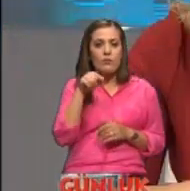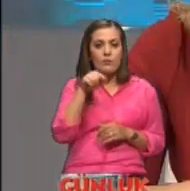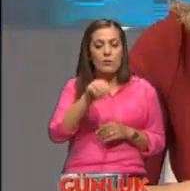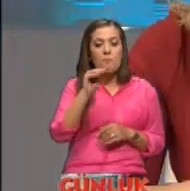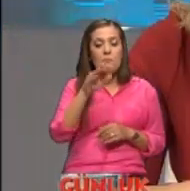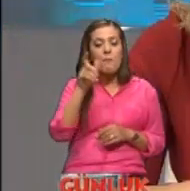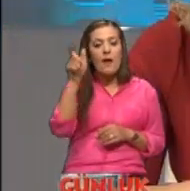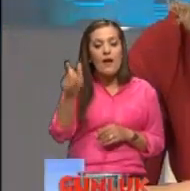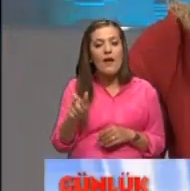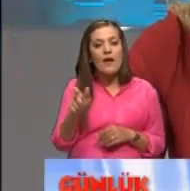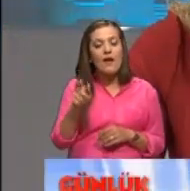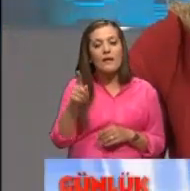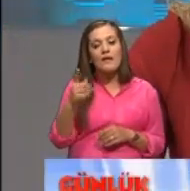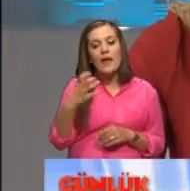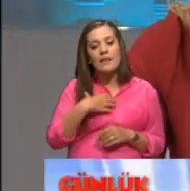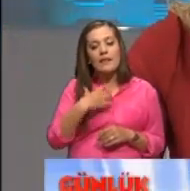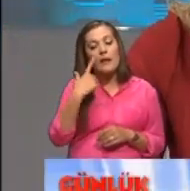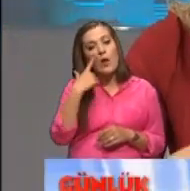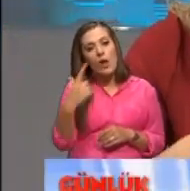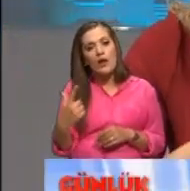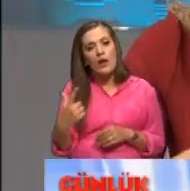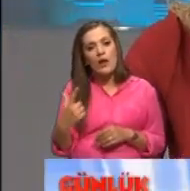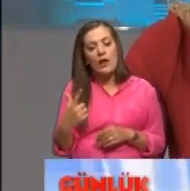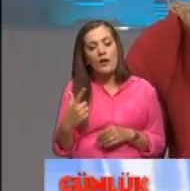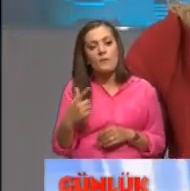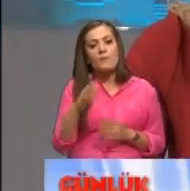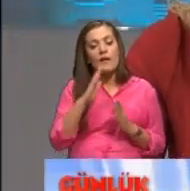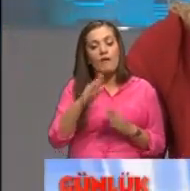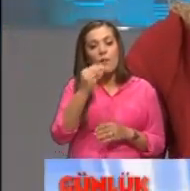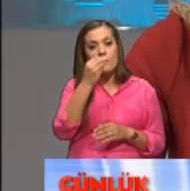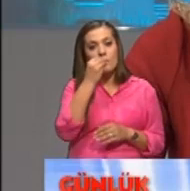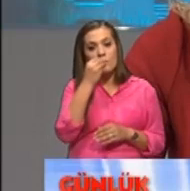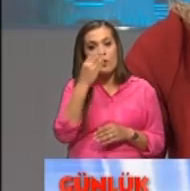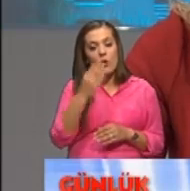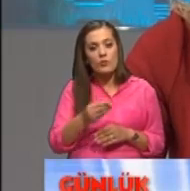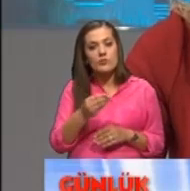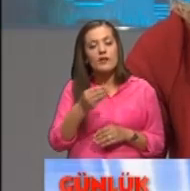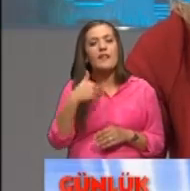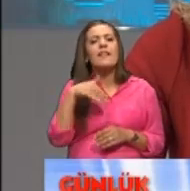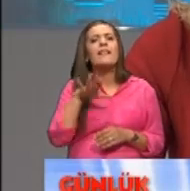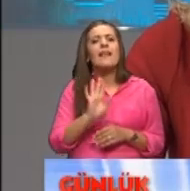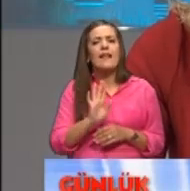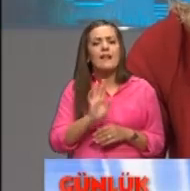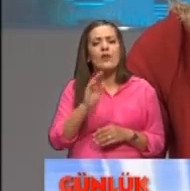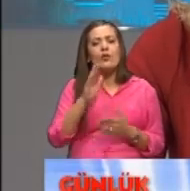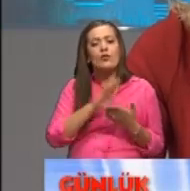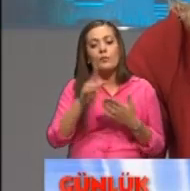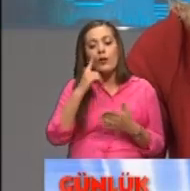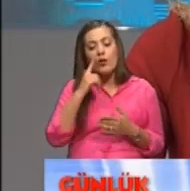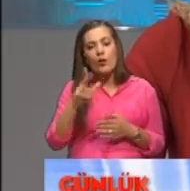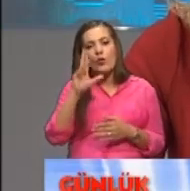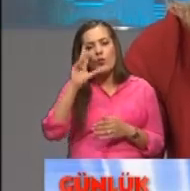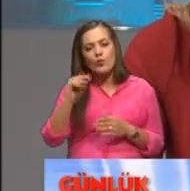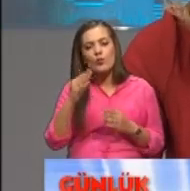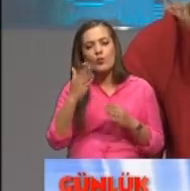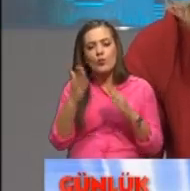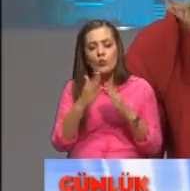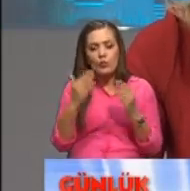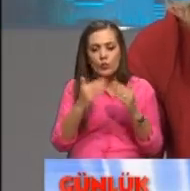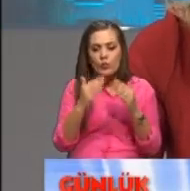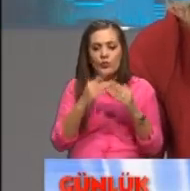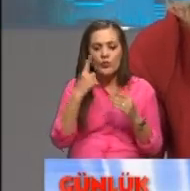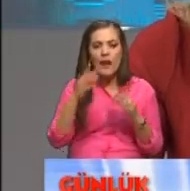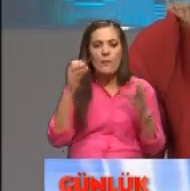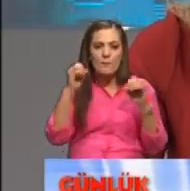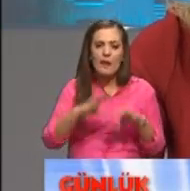o bebeğin durumuna göre, yani sürekli emzik ağzında olacak şekilde değil de durumuna göre uygun aralıkta